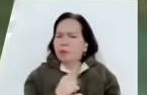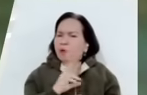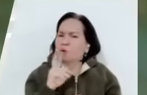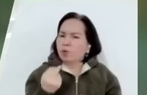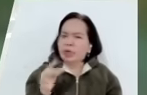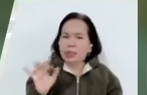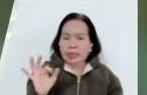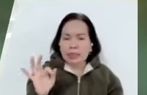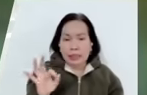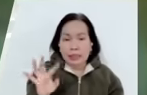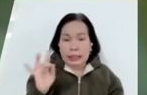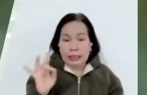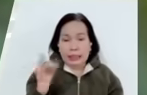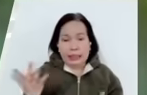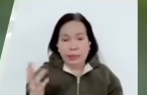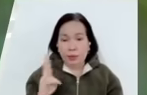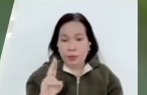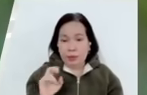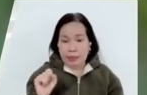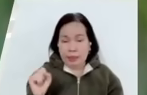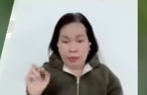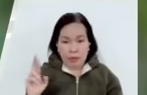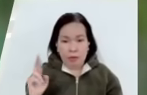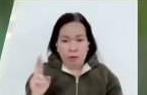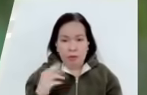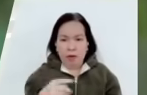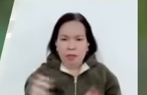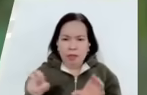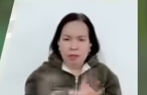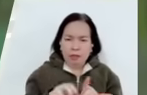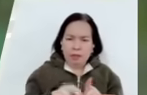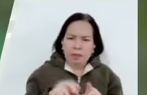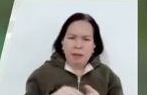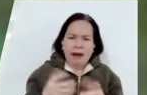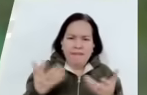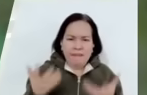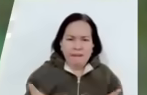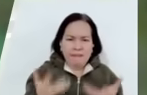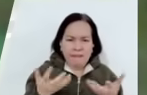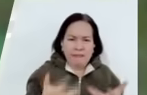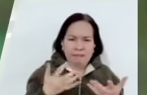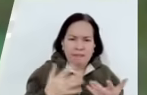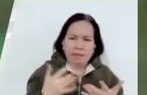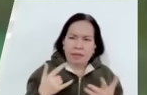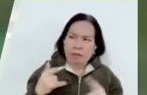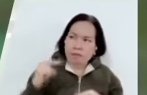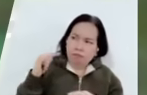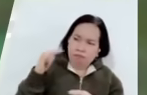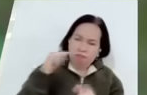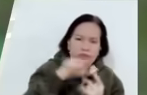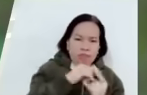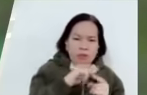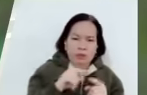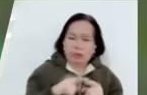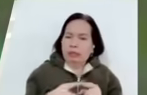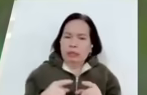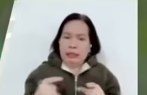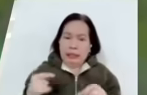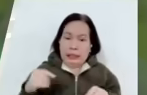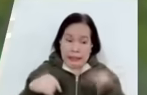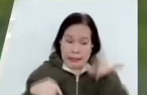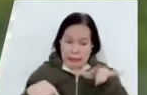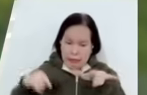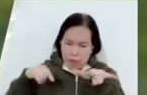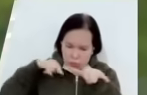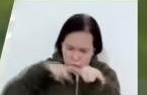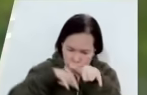Soviet Union upang magdala at magkarga ng napakabigat na bahagi ng mga spacecraft na hindi kayang gawin ng ibang eroplano. Nasira ito